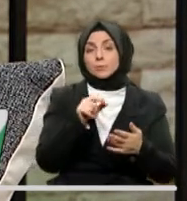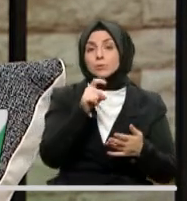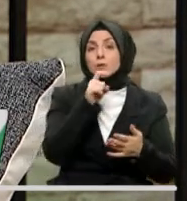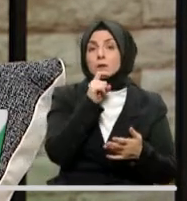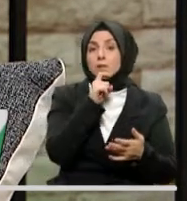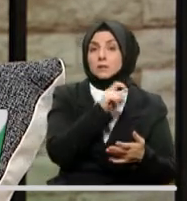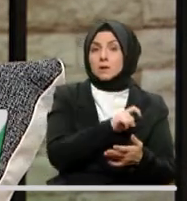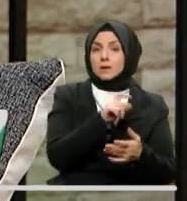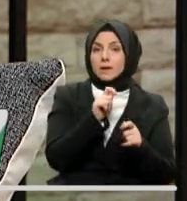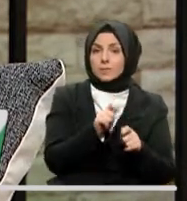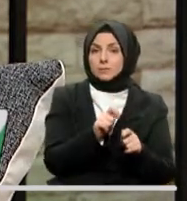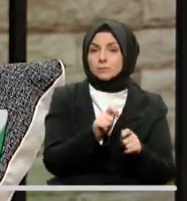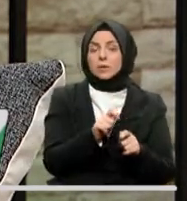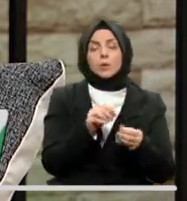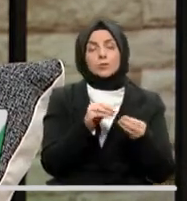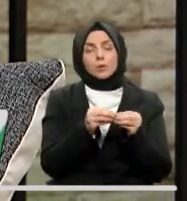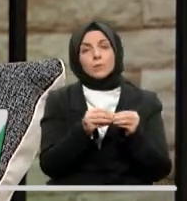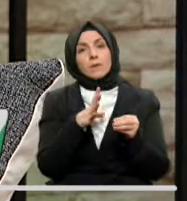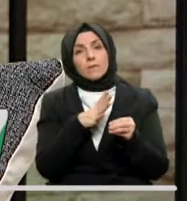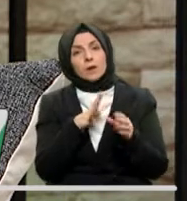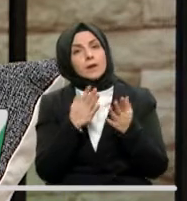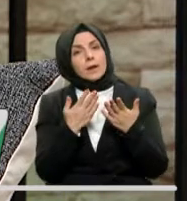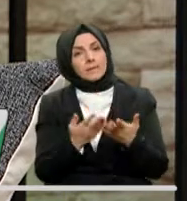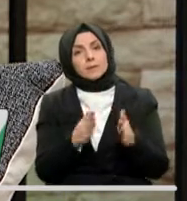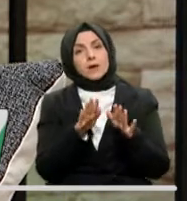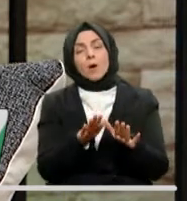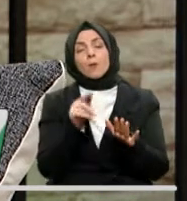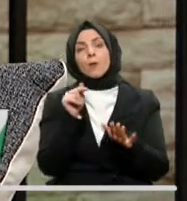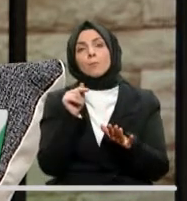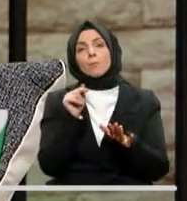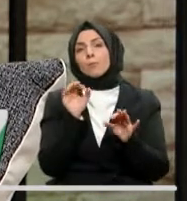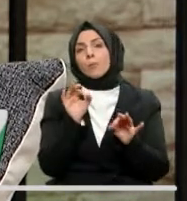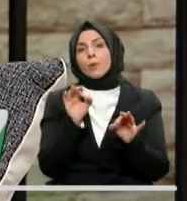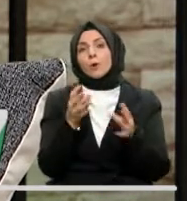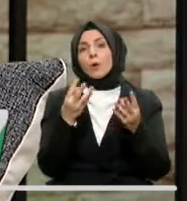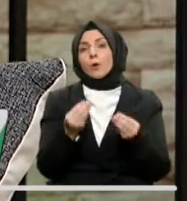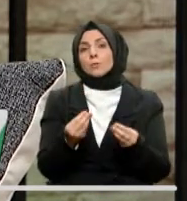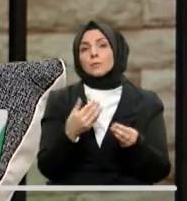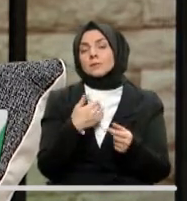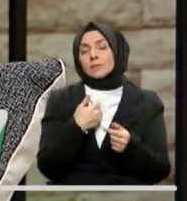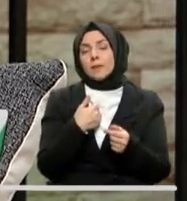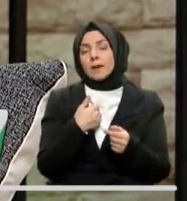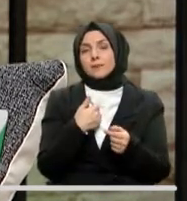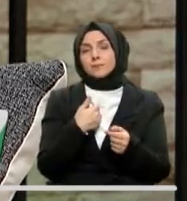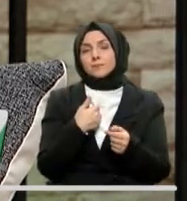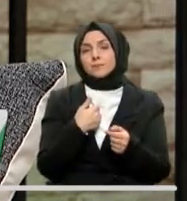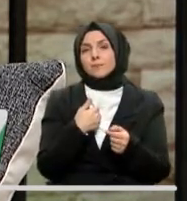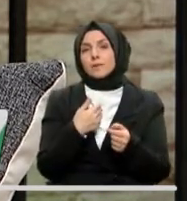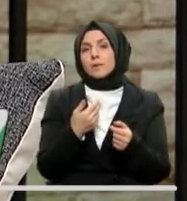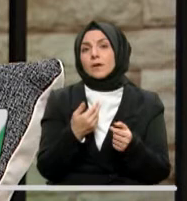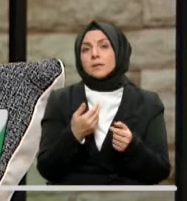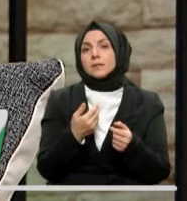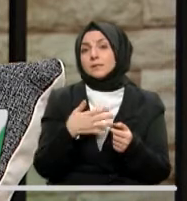noktada sorumlulukları bana aitti ama benim elimde olmayan ve bu noktaya getiren şöyle dışsal faktörler vardı diyemezler